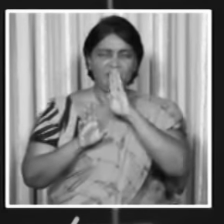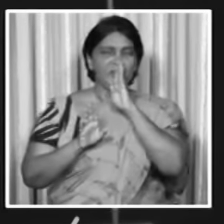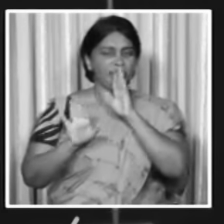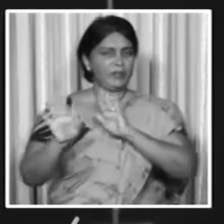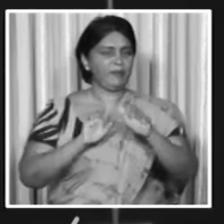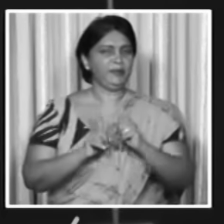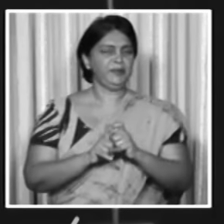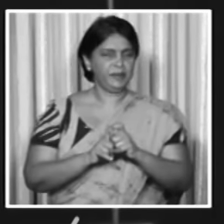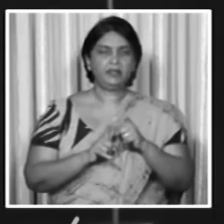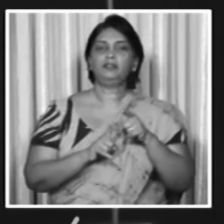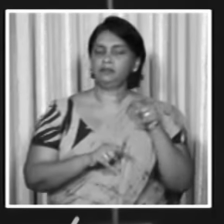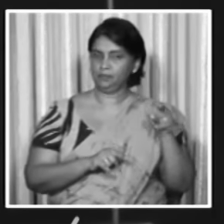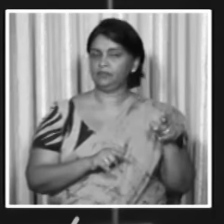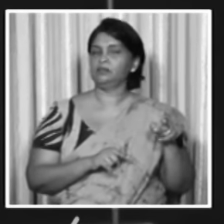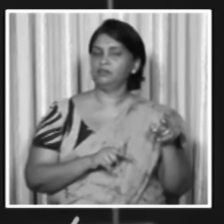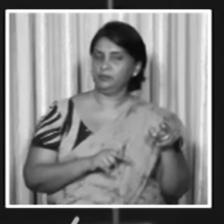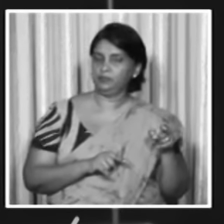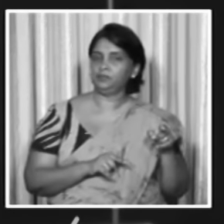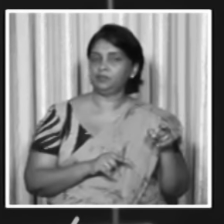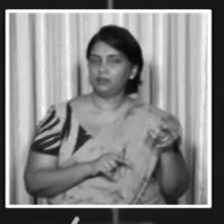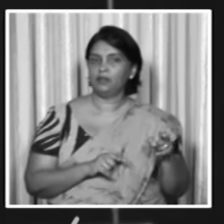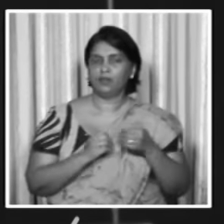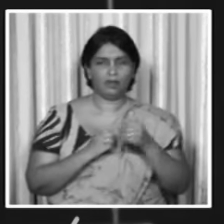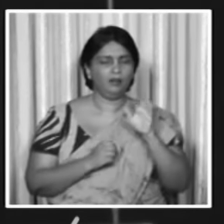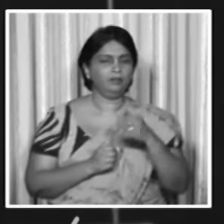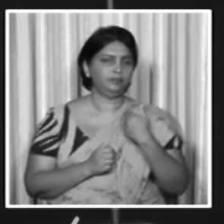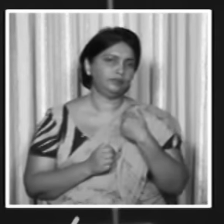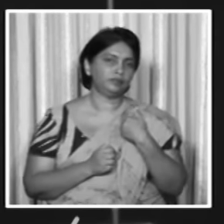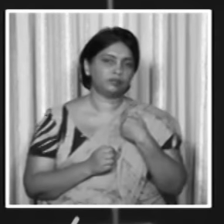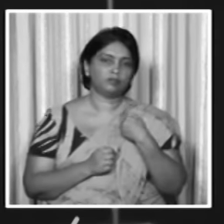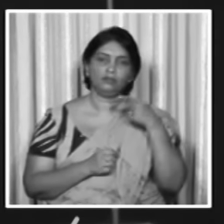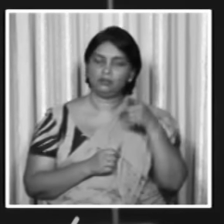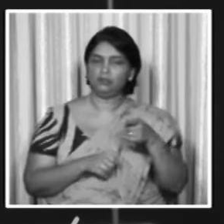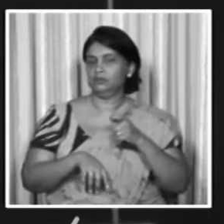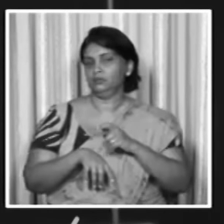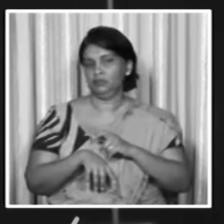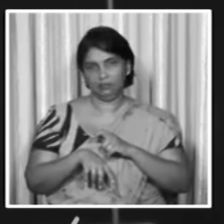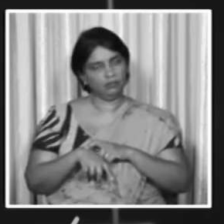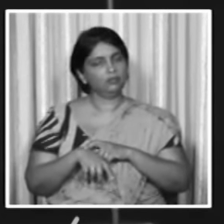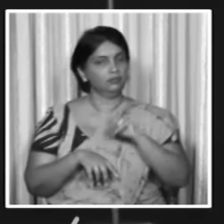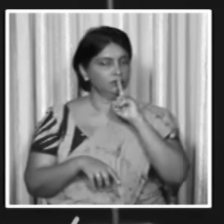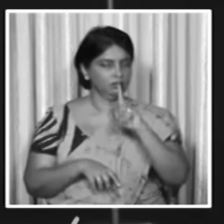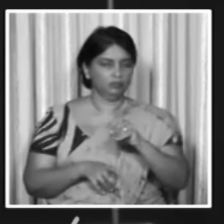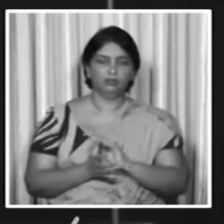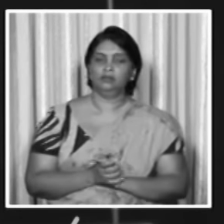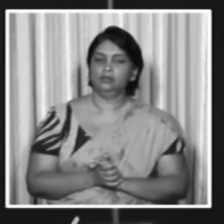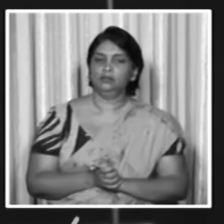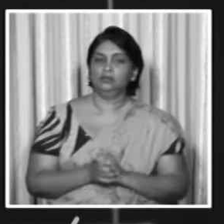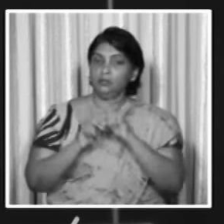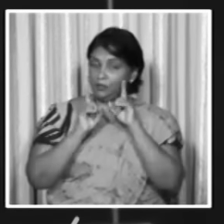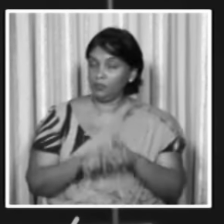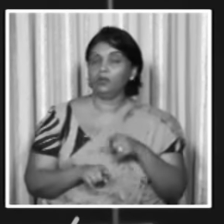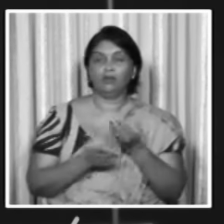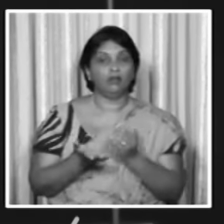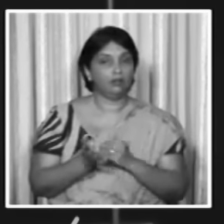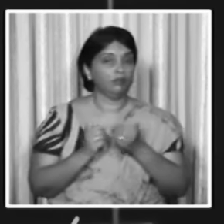இலங்கை தீவின் 2 தேசிய இனங்களுக்கிடையிலான முரண்நிலையை மேலும் மேலும் வலுவாக்குவதாகவே அமையும் என்பதில் தாங்களும் கரிசனை